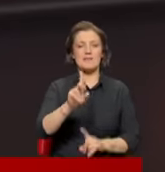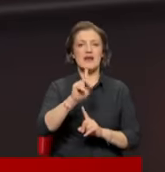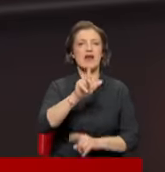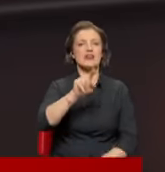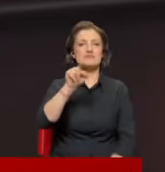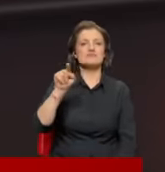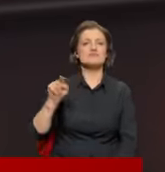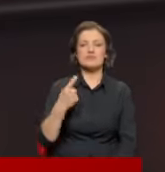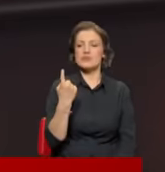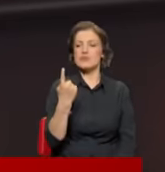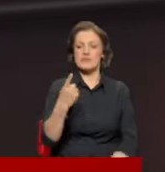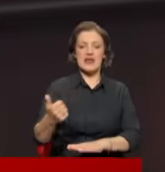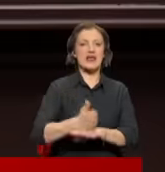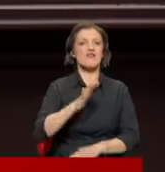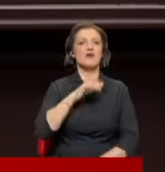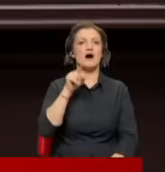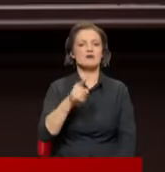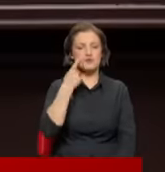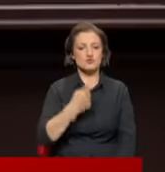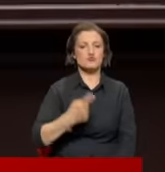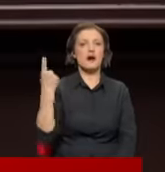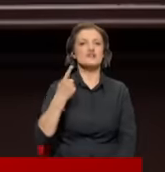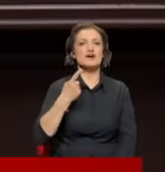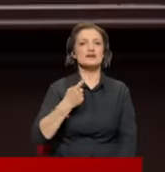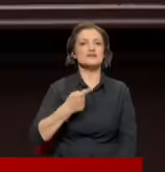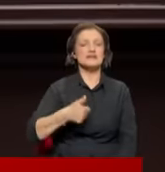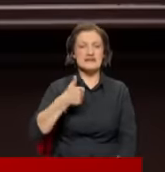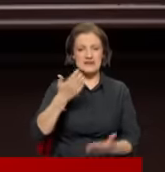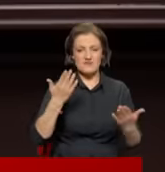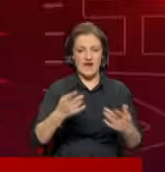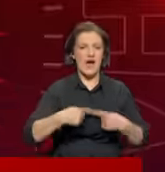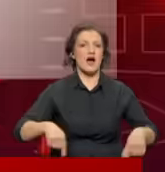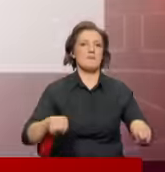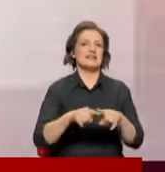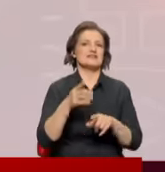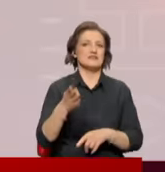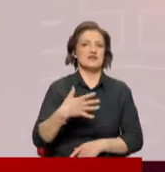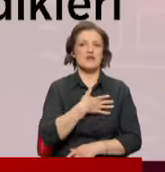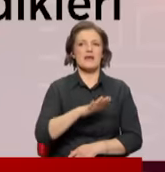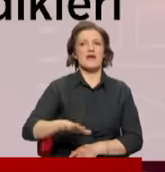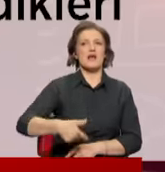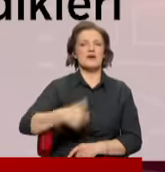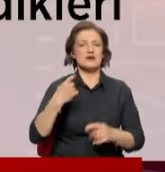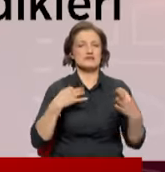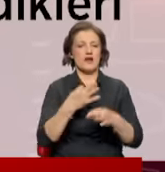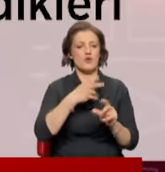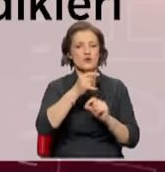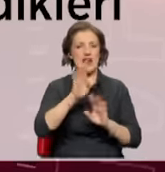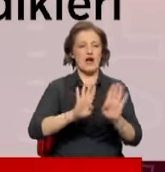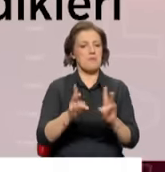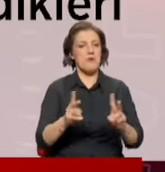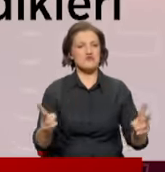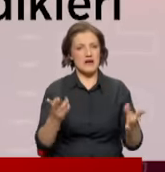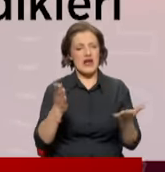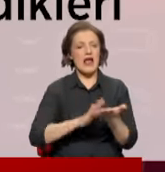ilimizde tek bir iktidar vardır. Cumhurbaşkanı ve kabinesidir. CHP'nin genel başkanı Sayın Özel'e kapımız